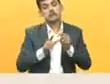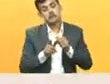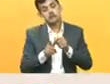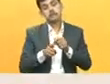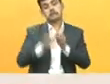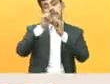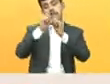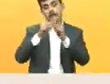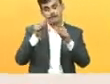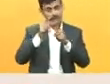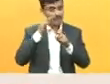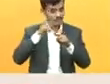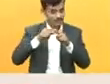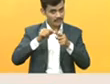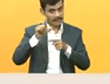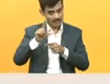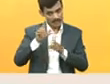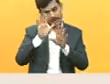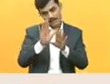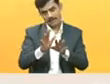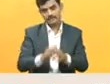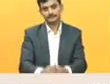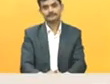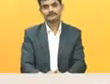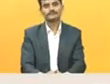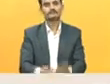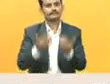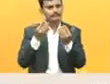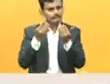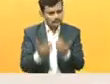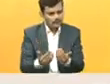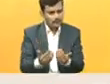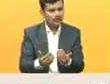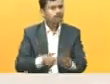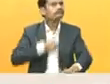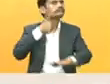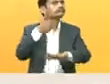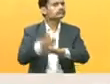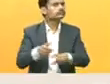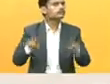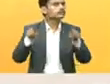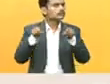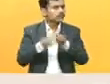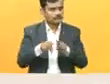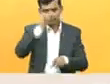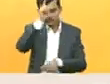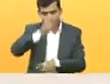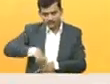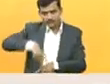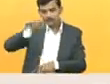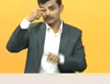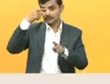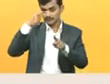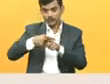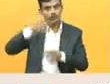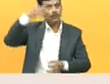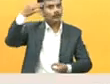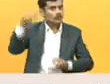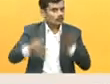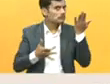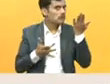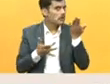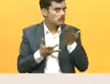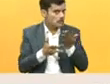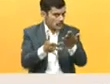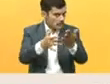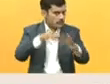स्पेक्ट्रल सैटेलाइट कॉन्स्टेलेशन है। इस उपलब्धि ने न केवल भारत को आधुनिक स्पेस